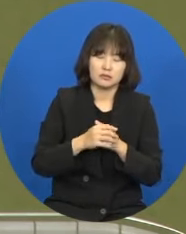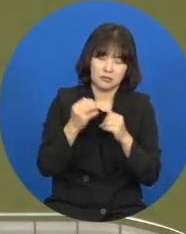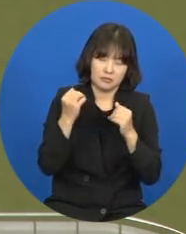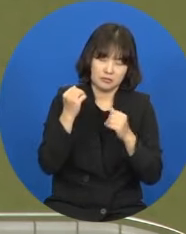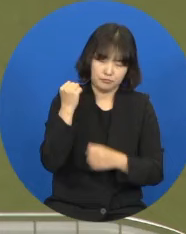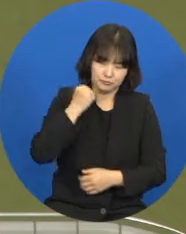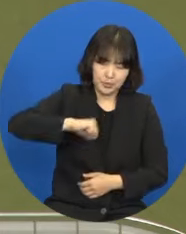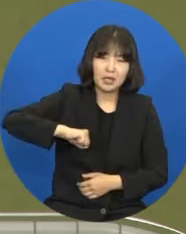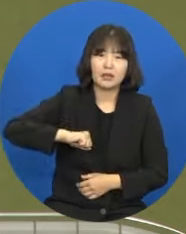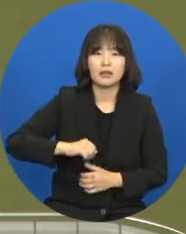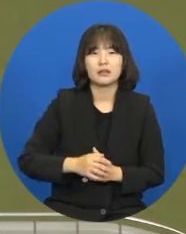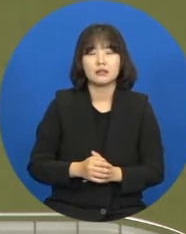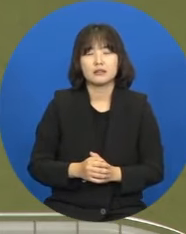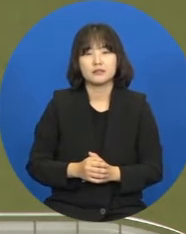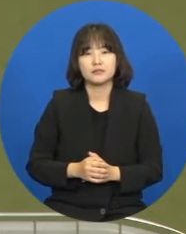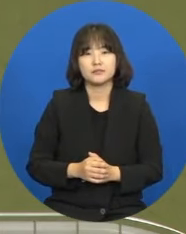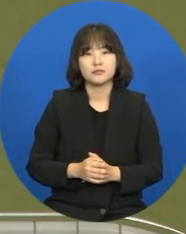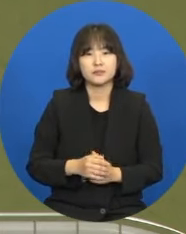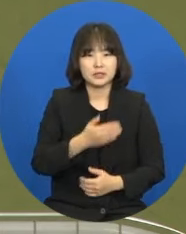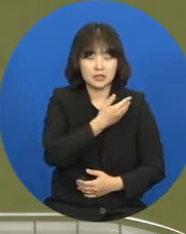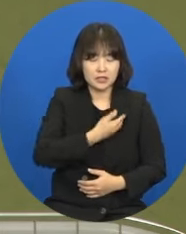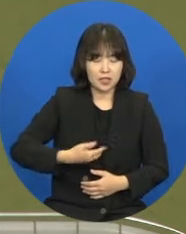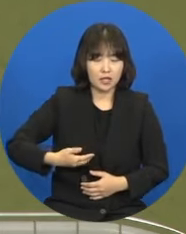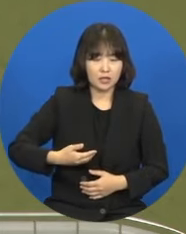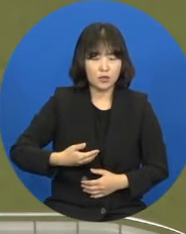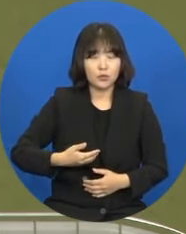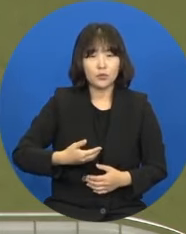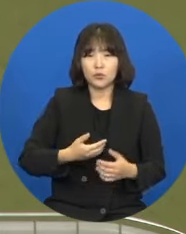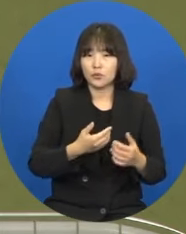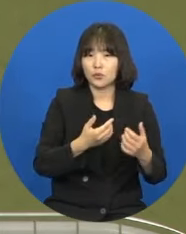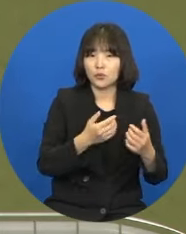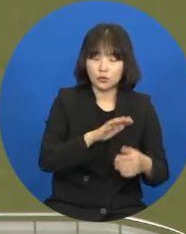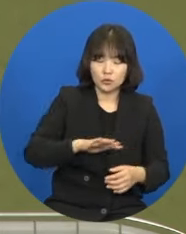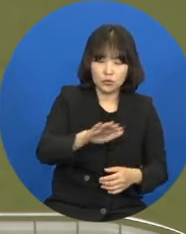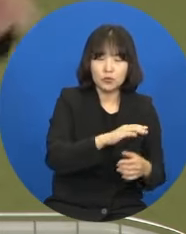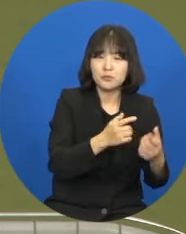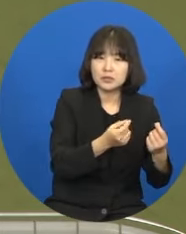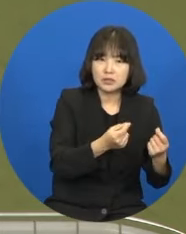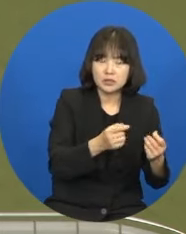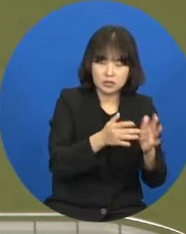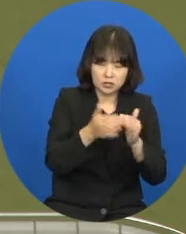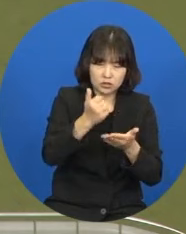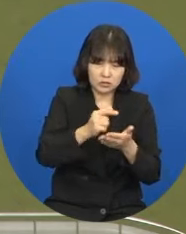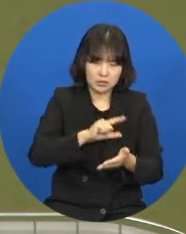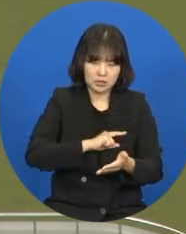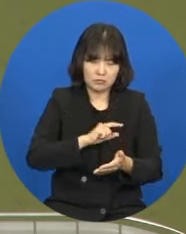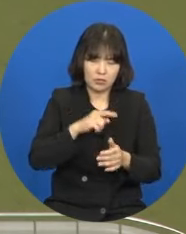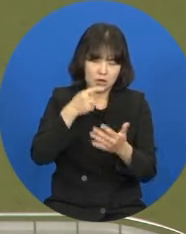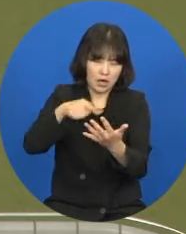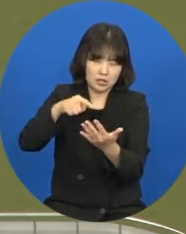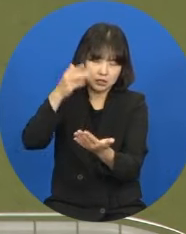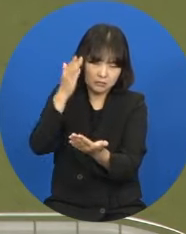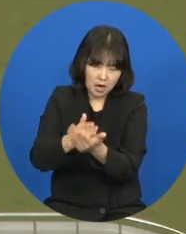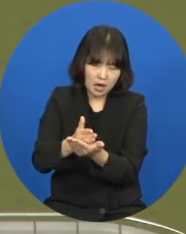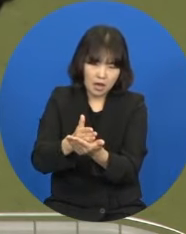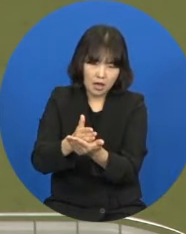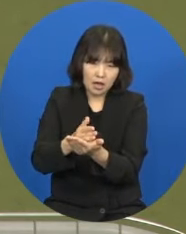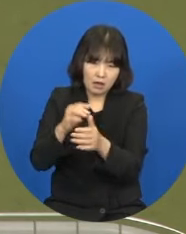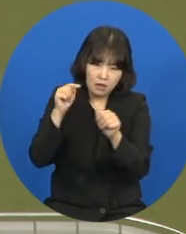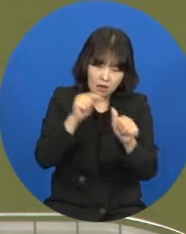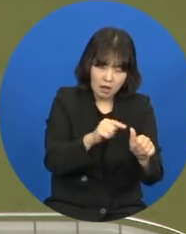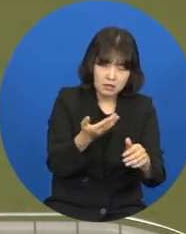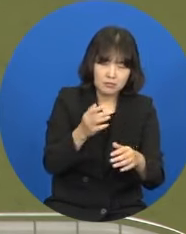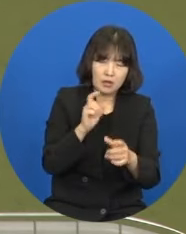마찬가지죠 예수의 이름으로 말하지도 말고 가르치지도 말라 더 담대하게 말라는 거예요 그런 식으로 저항을